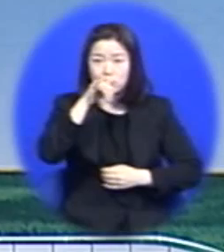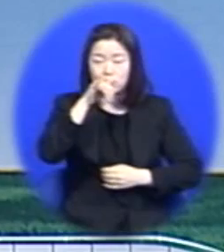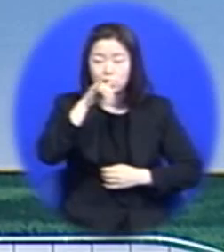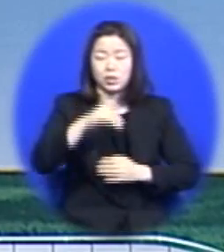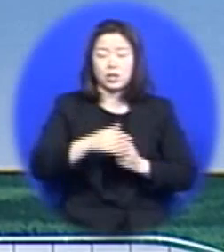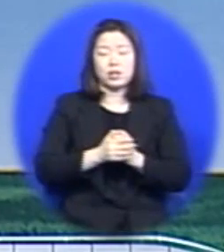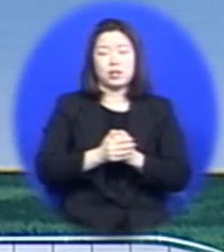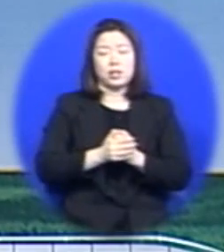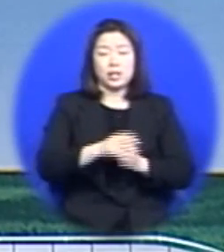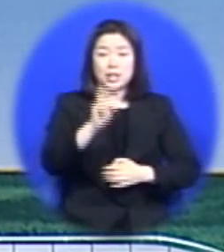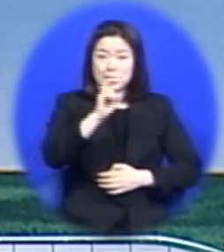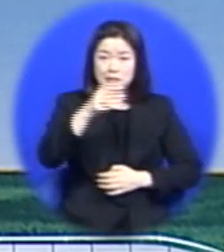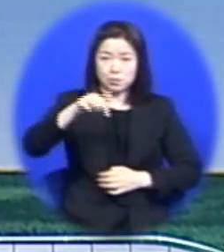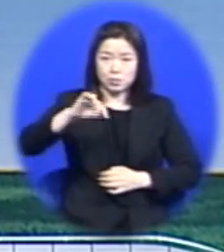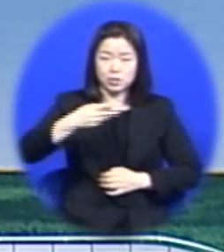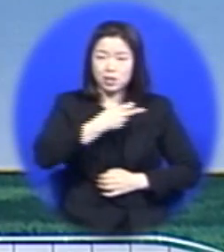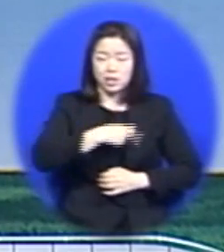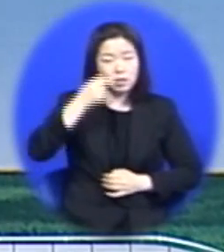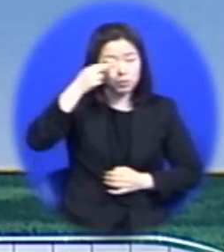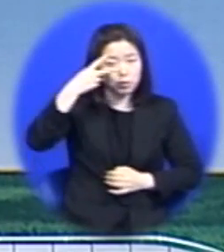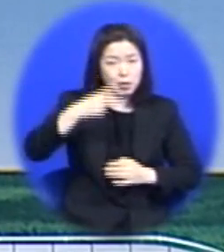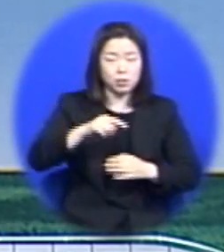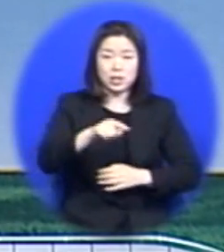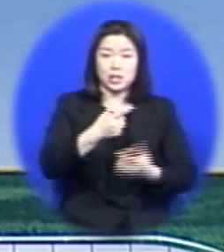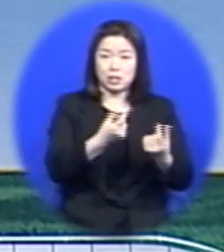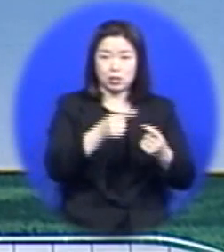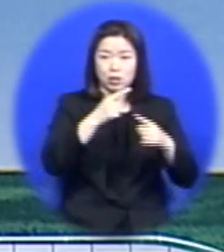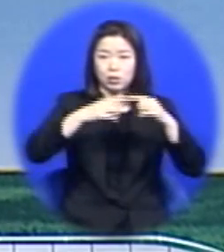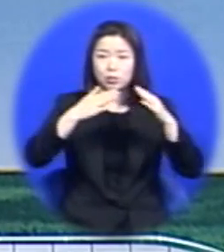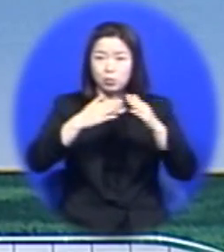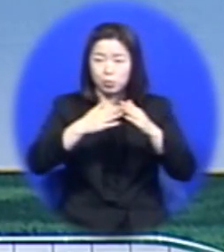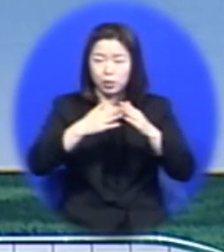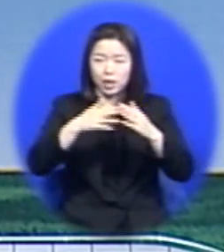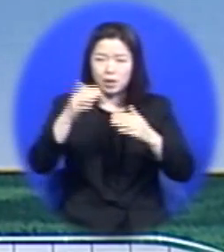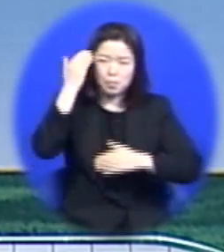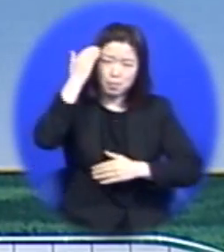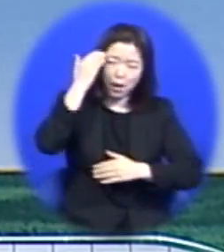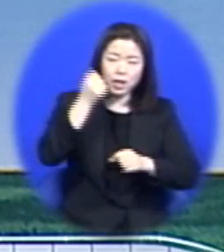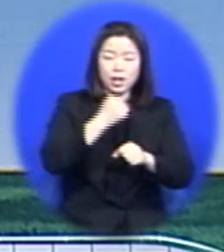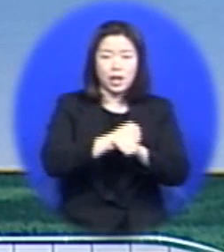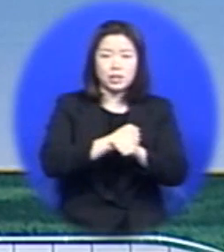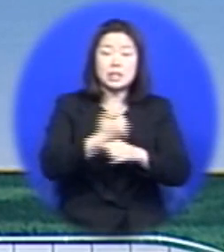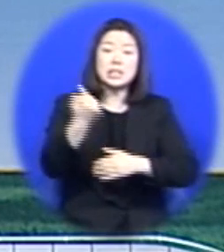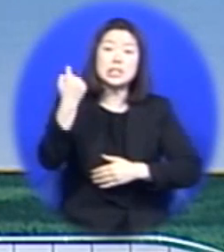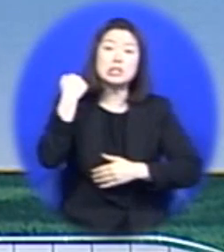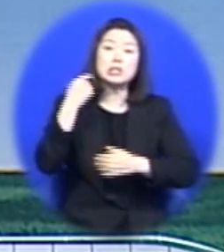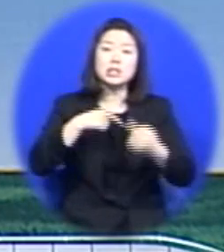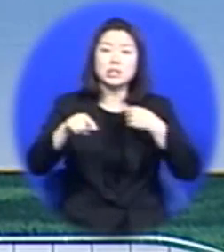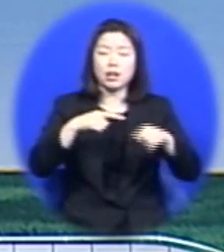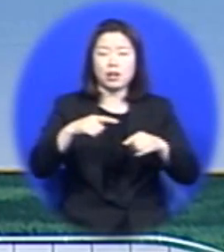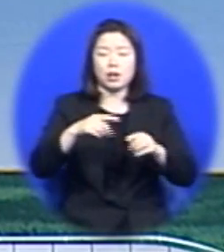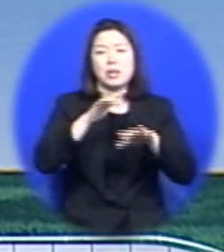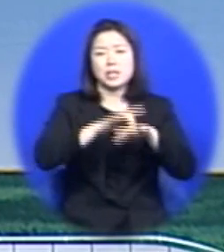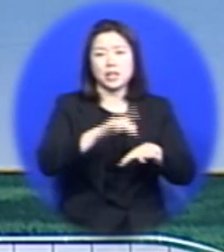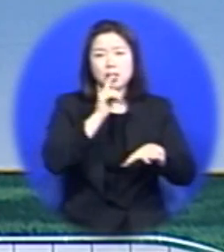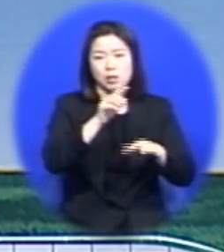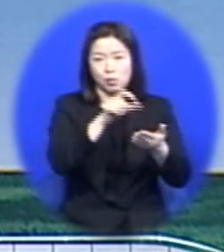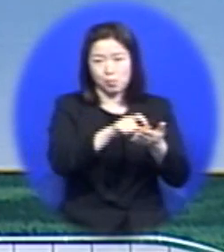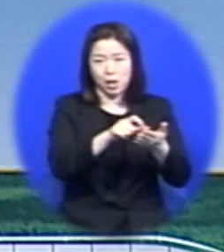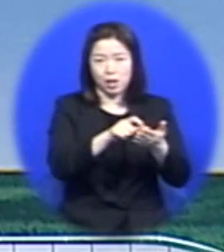20절에 사도 바울이 이렇게 교회를 회방하는 배후가 사탄이라고 지적하고 있습니다. 평화의